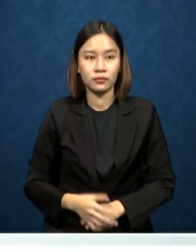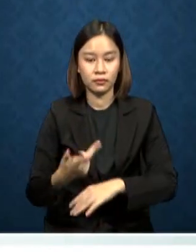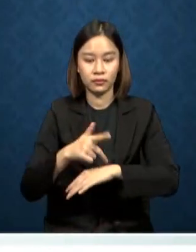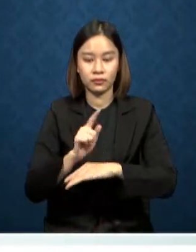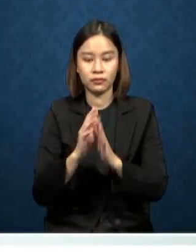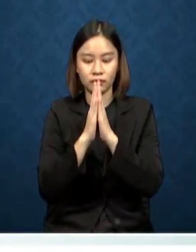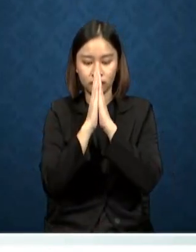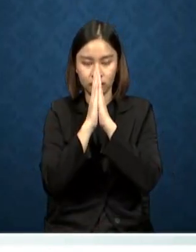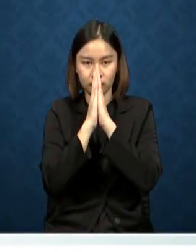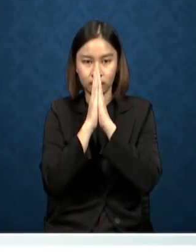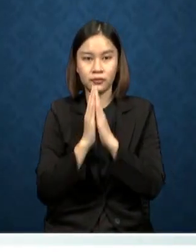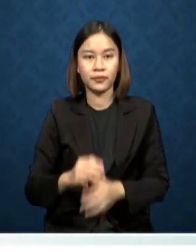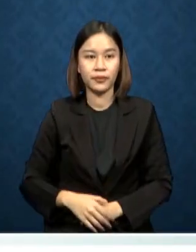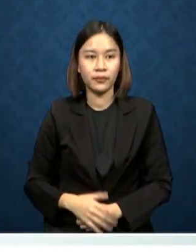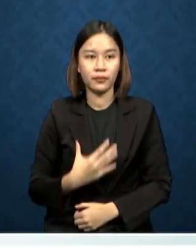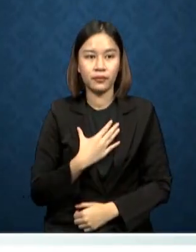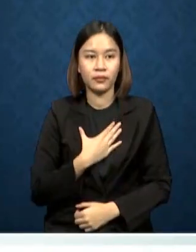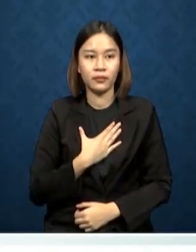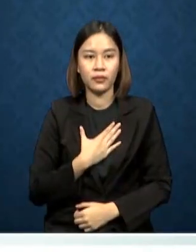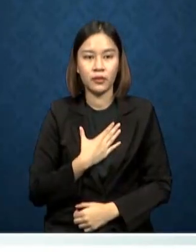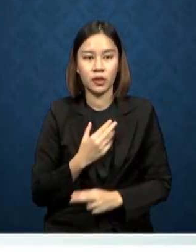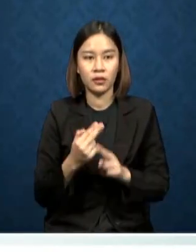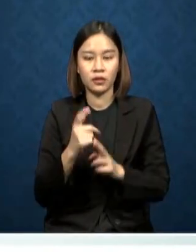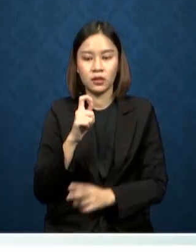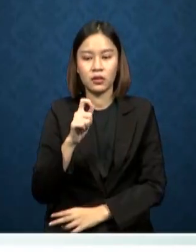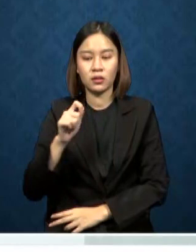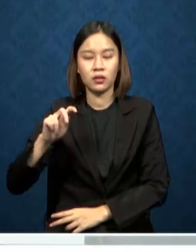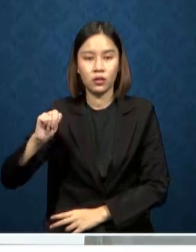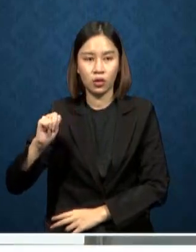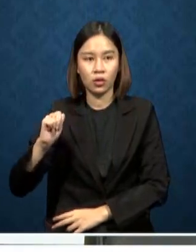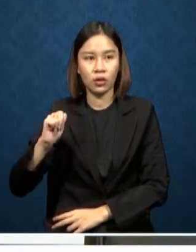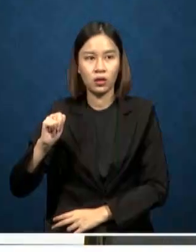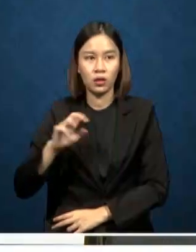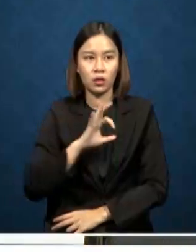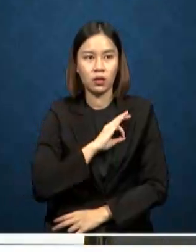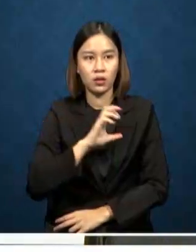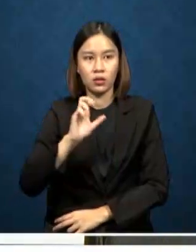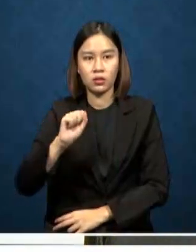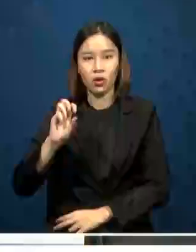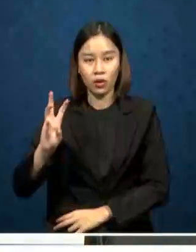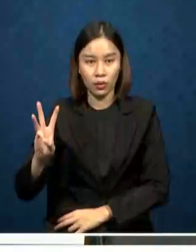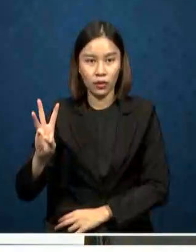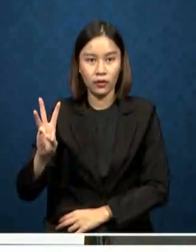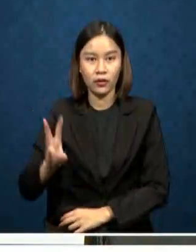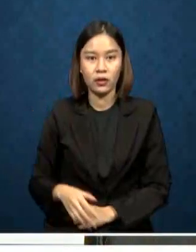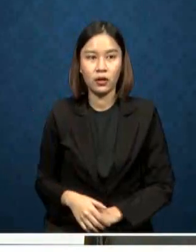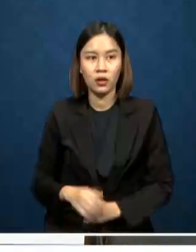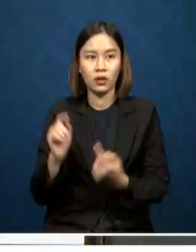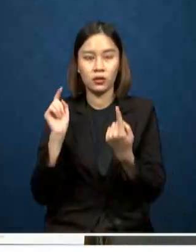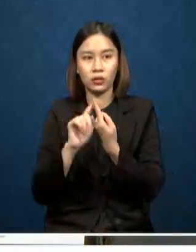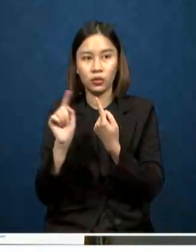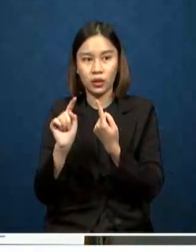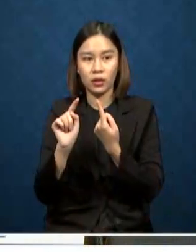กราบเรียนท่านประธานวุฒิสภาที่เคารพกระผมครูอรกาจกับโทษสมาชิกวุฒิสภาจากการ